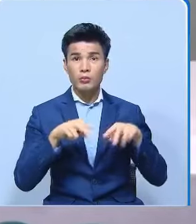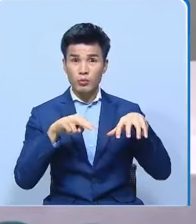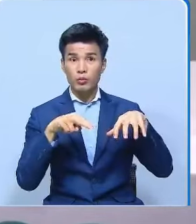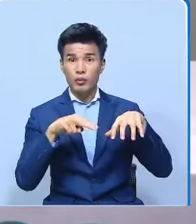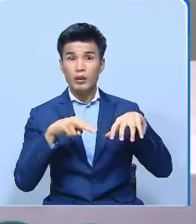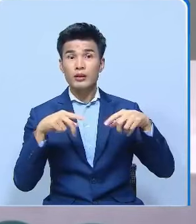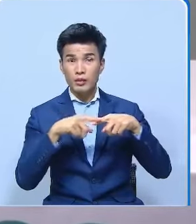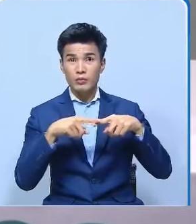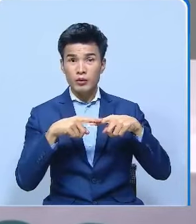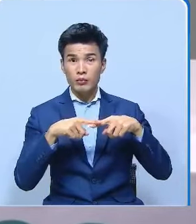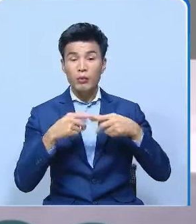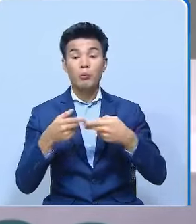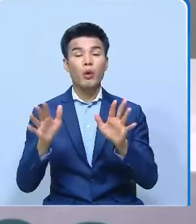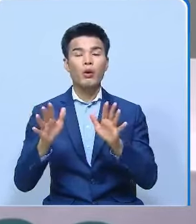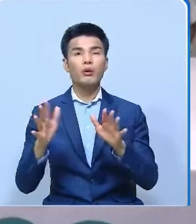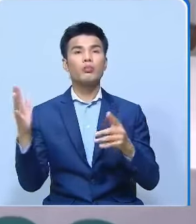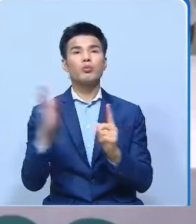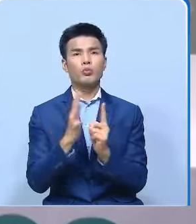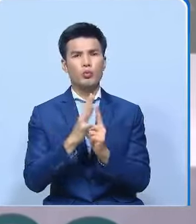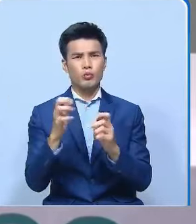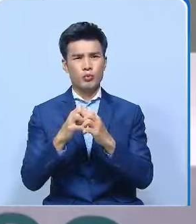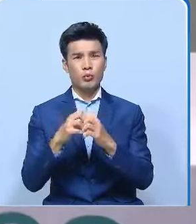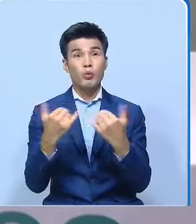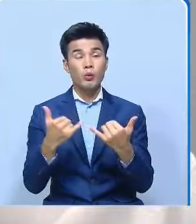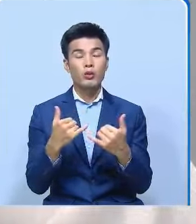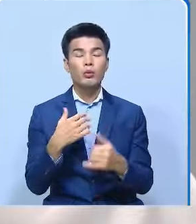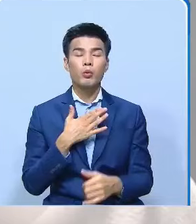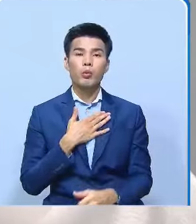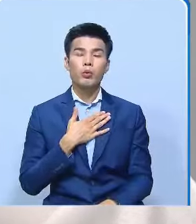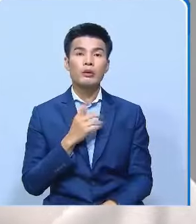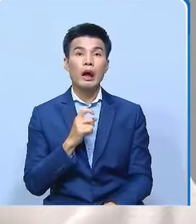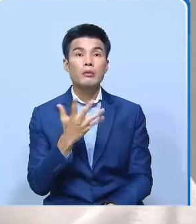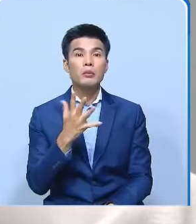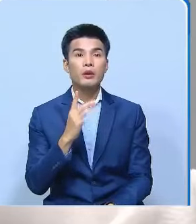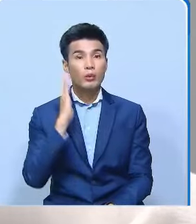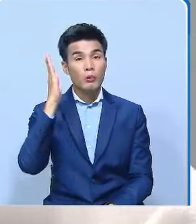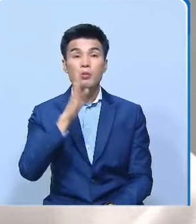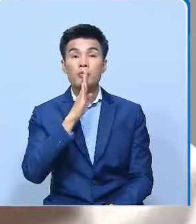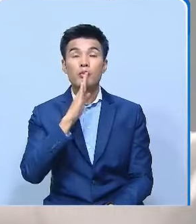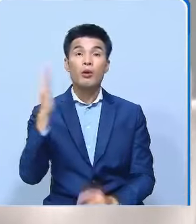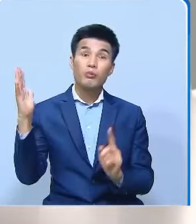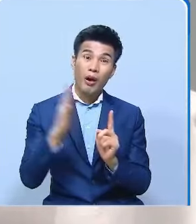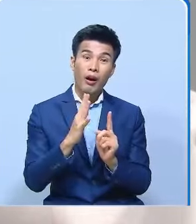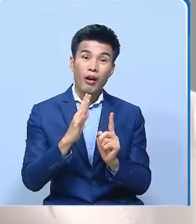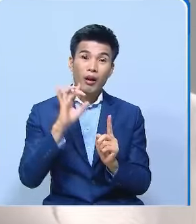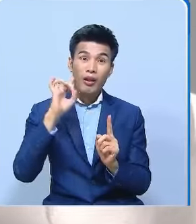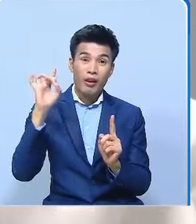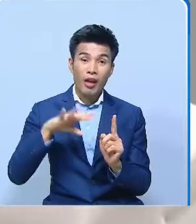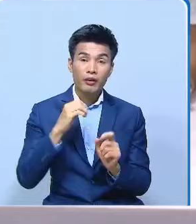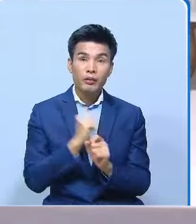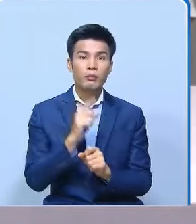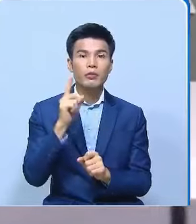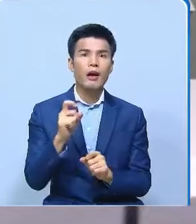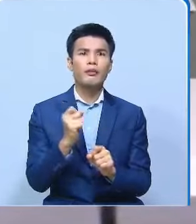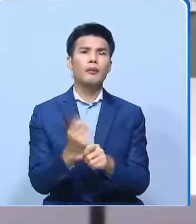กันเรียบร้อยปล่อยไว้เดี๋ยวก็จะตามมารังควานไม่เลิกวันนี้ยังเคราะห์ดีไม่ได้เป็นอะไรหนักหนาถึงขั้นชีวิตแล้วถ้าปล่อยไปแบบนี้ตามจับกุมตัวไ